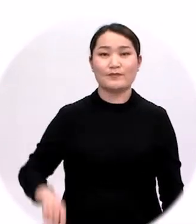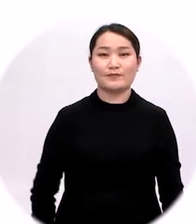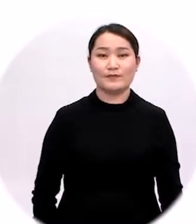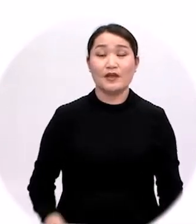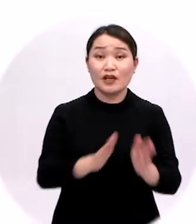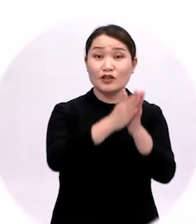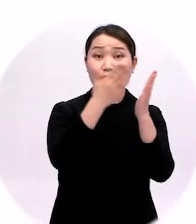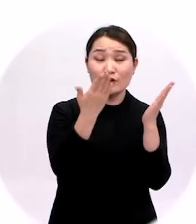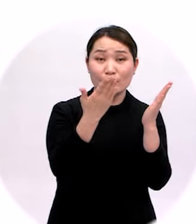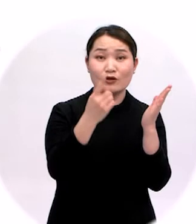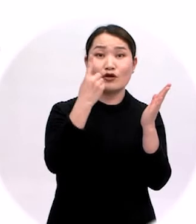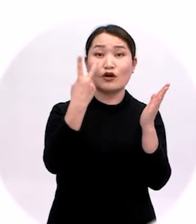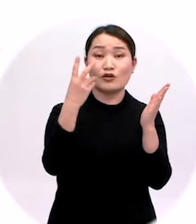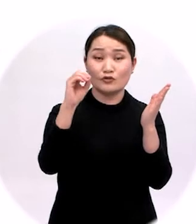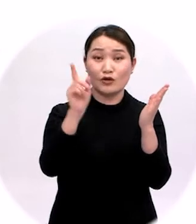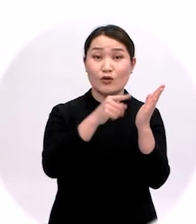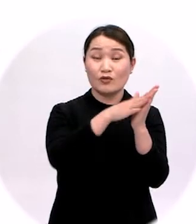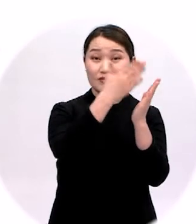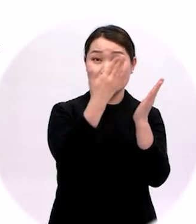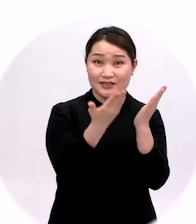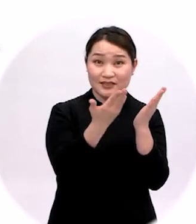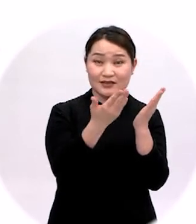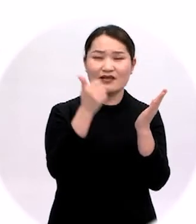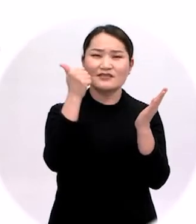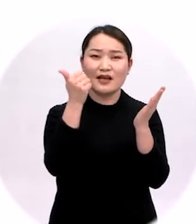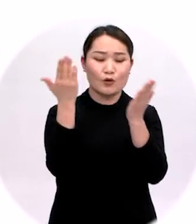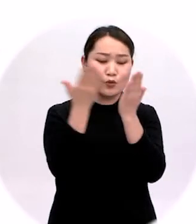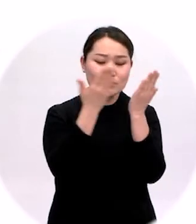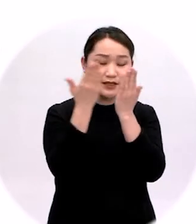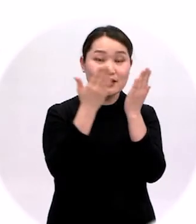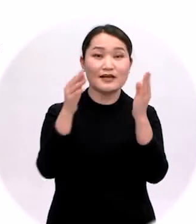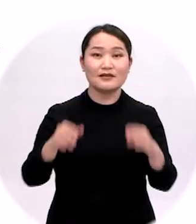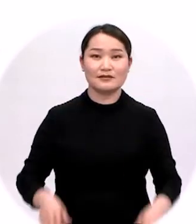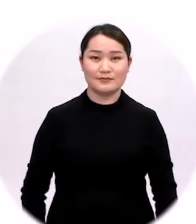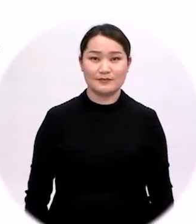Сурах бичгийнхээ 120 дугаар хуудсыг сайтар уншаарай.